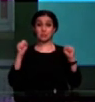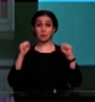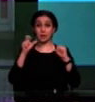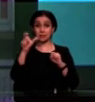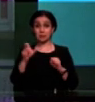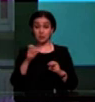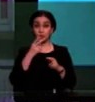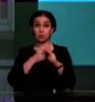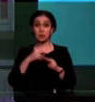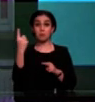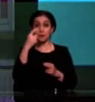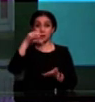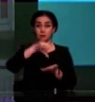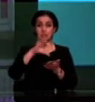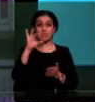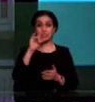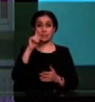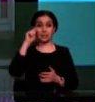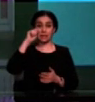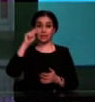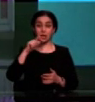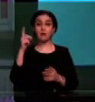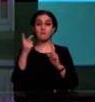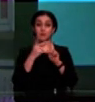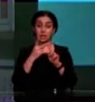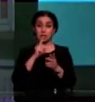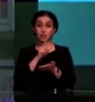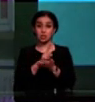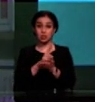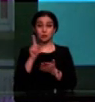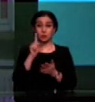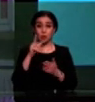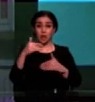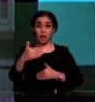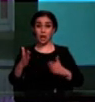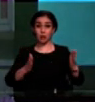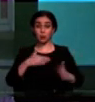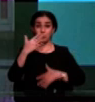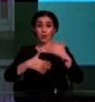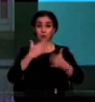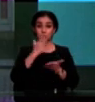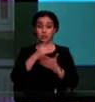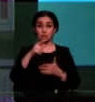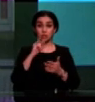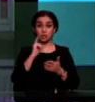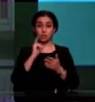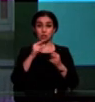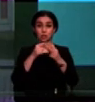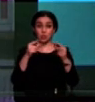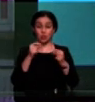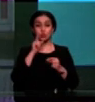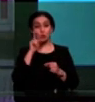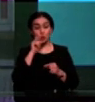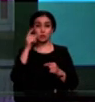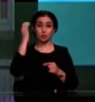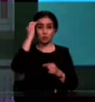выступающая первой, окажется из Китая. И вторая задача. В коробке вперемешку лежат чайные пакетики с черным и